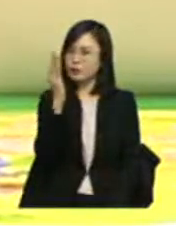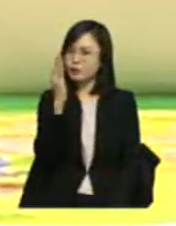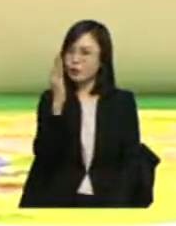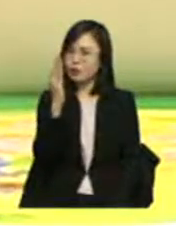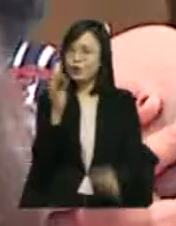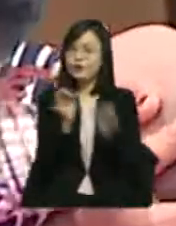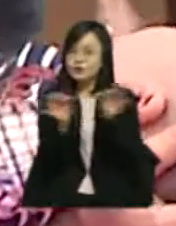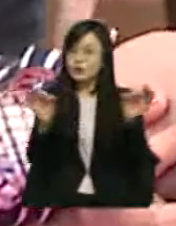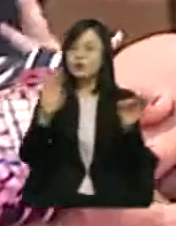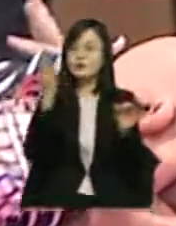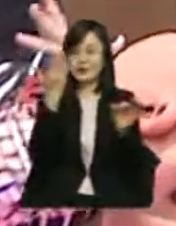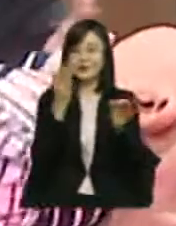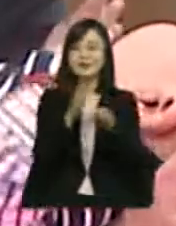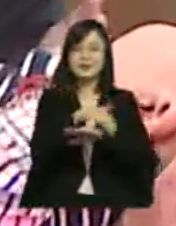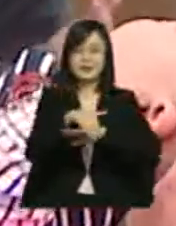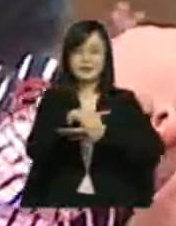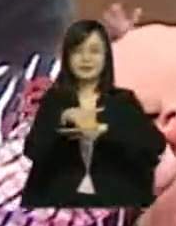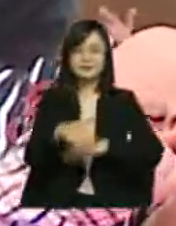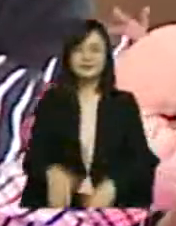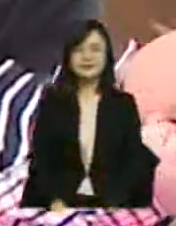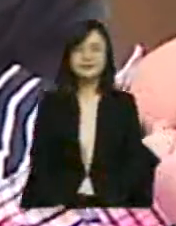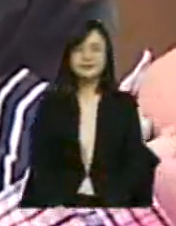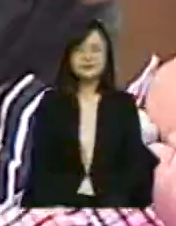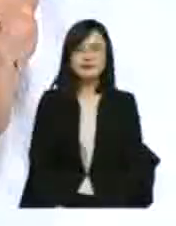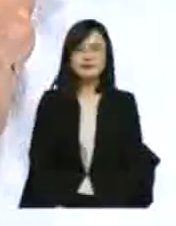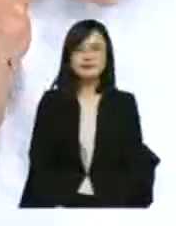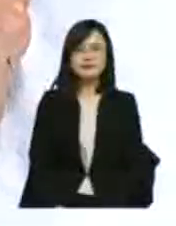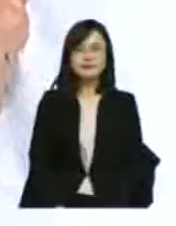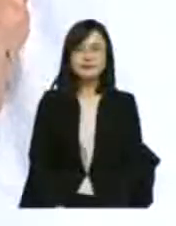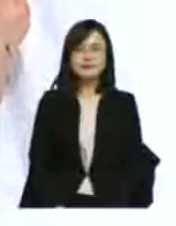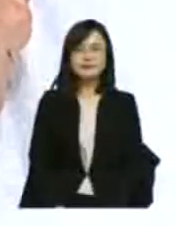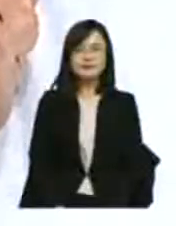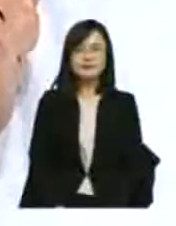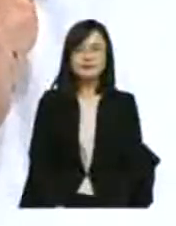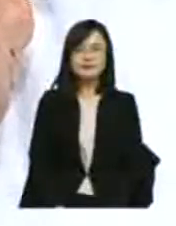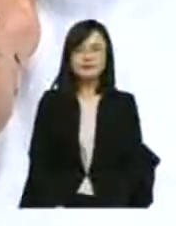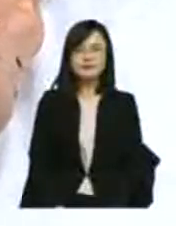지원은 내년 1월부터 시작됩니다. 딜라이브 서울경기 케이블TV 천선입니다.